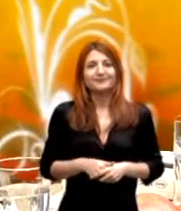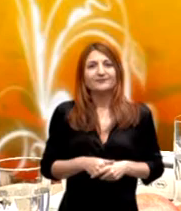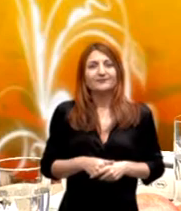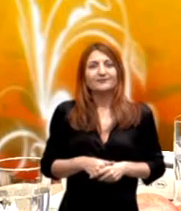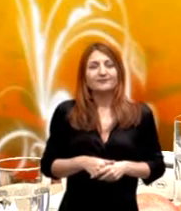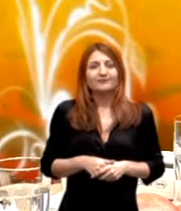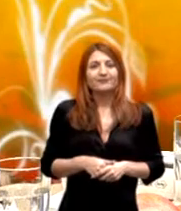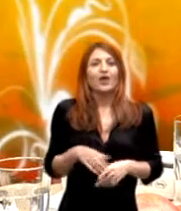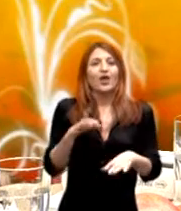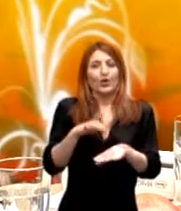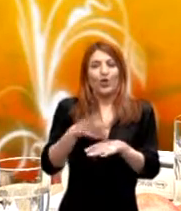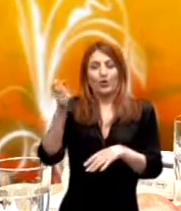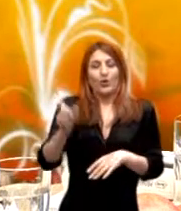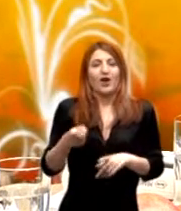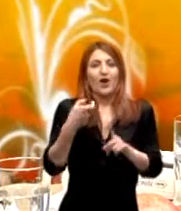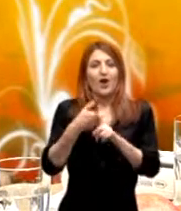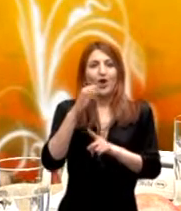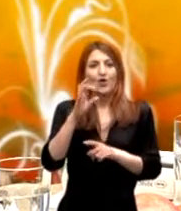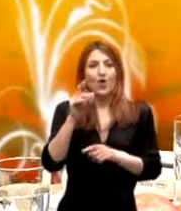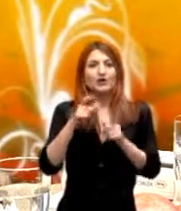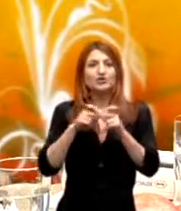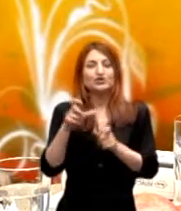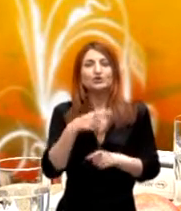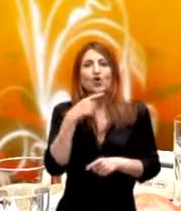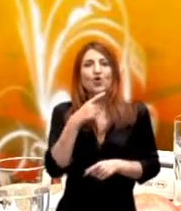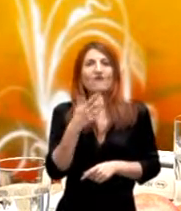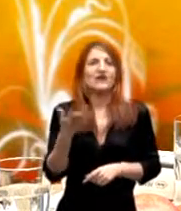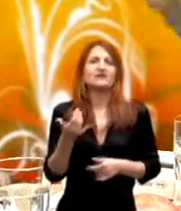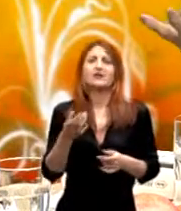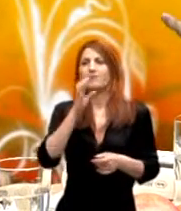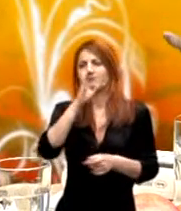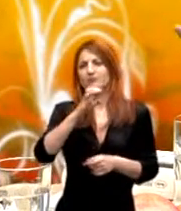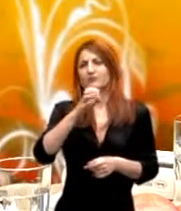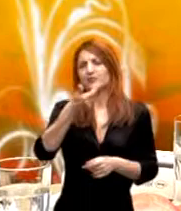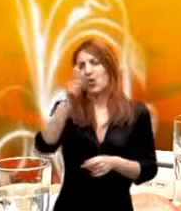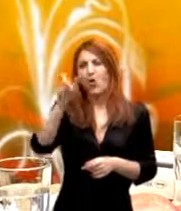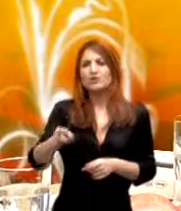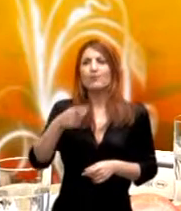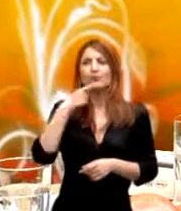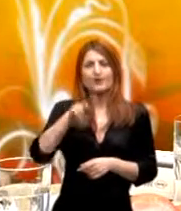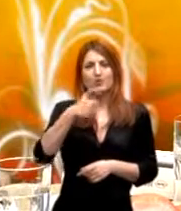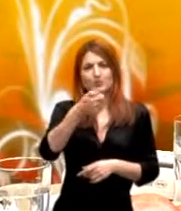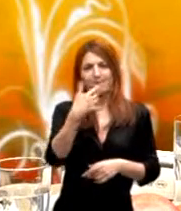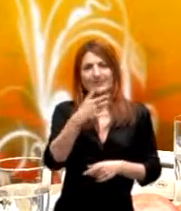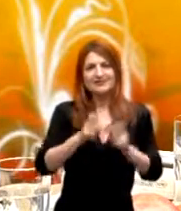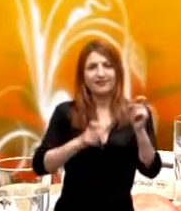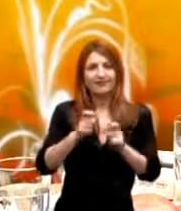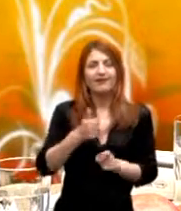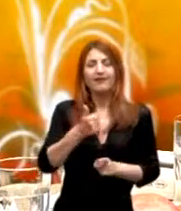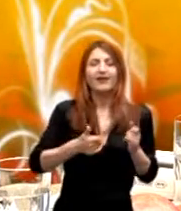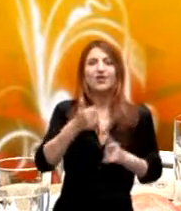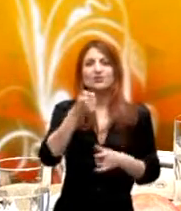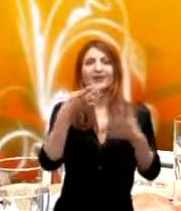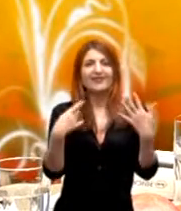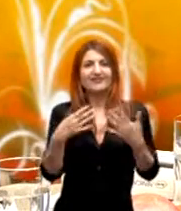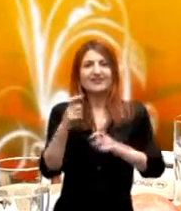doktor Košić nama govori nekako da osoba koja nas sada gleda sa 150 kila ili sa 190, a